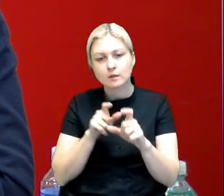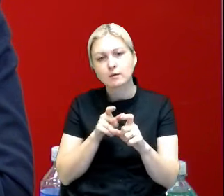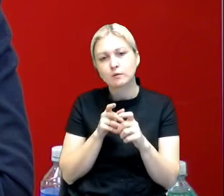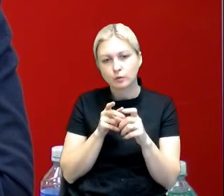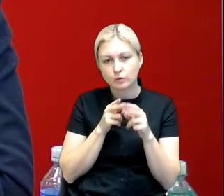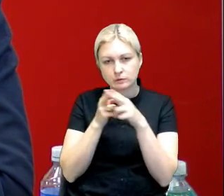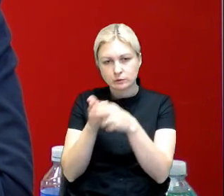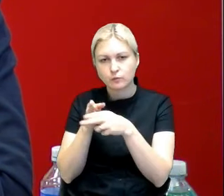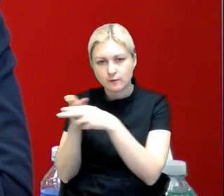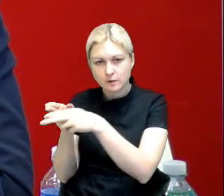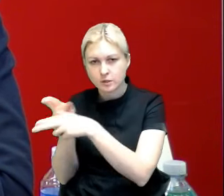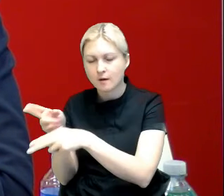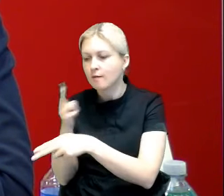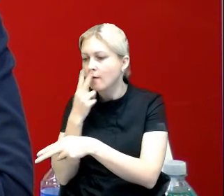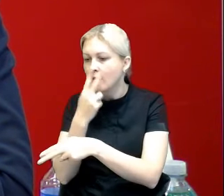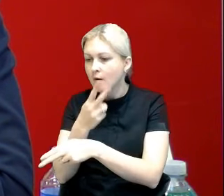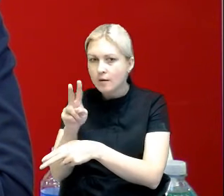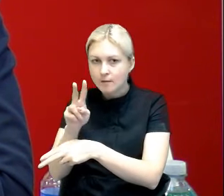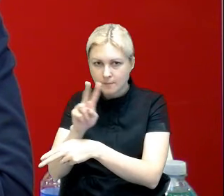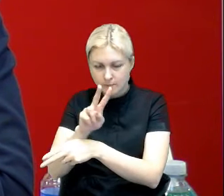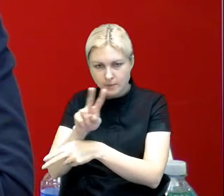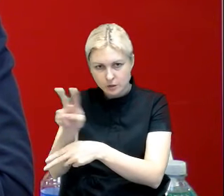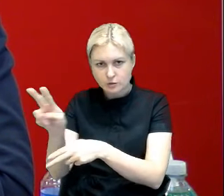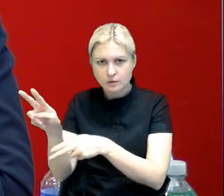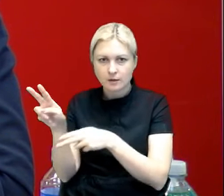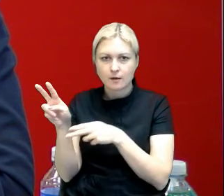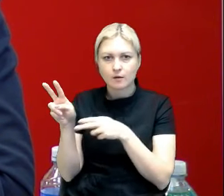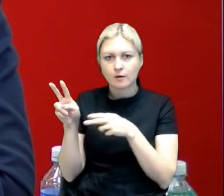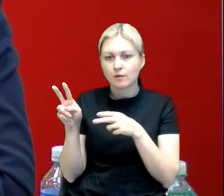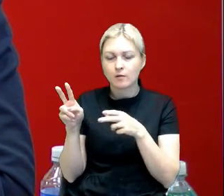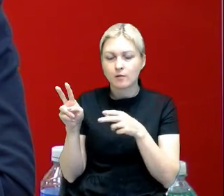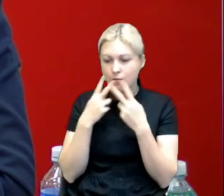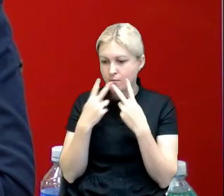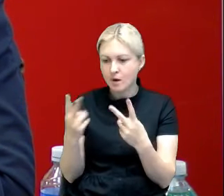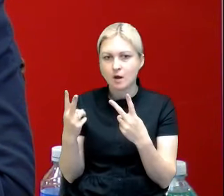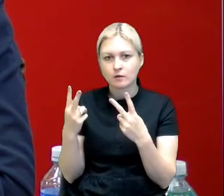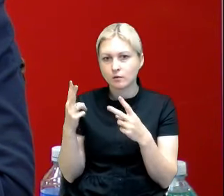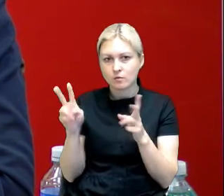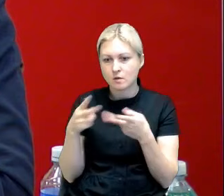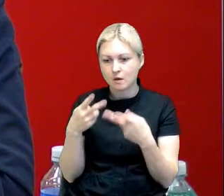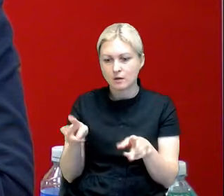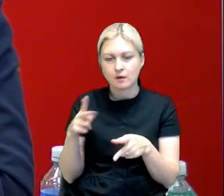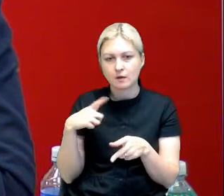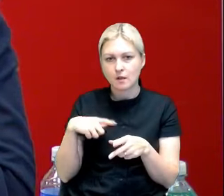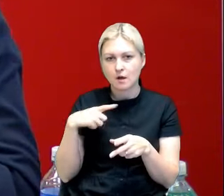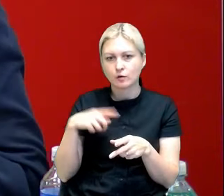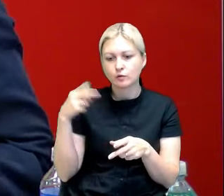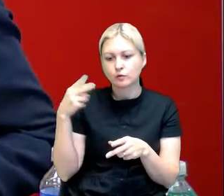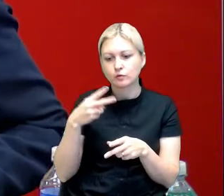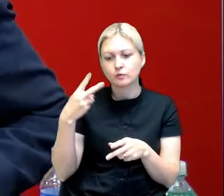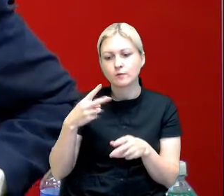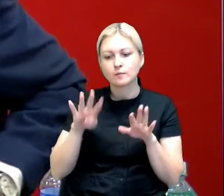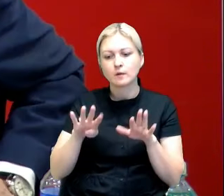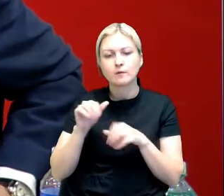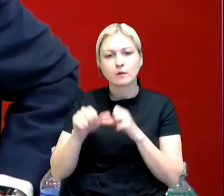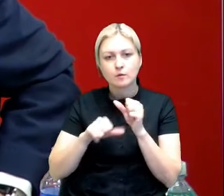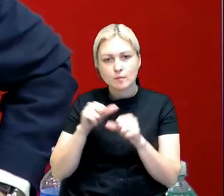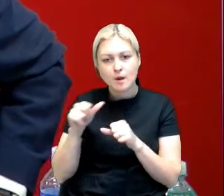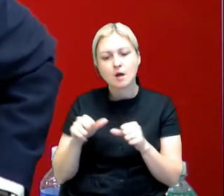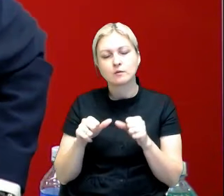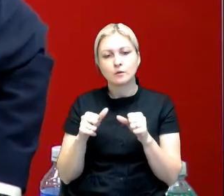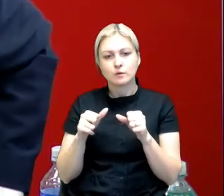kai kurias net kelis kartus akivaizdu kad nereikėtų laukti turbūt 29 arba 30 metų be šitas